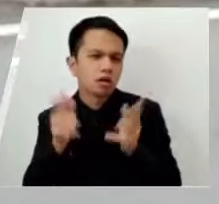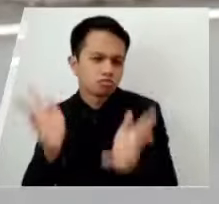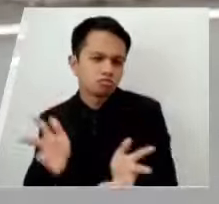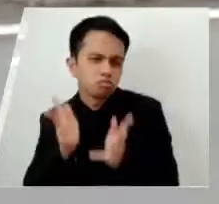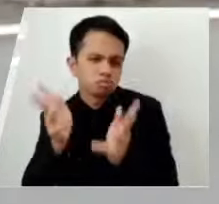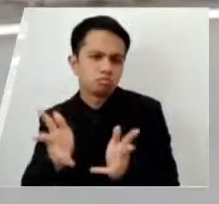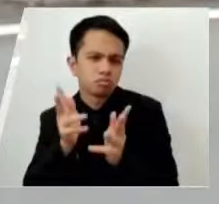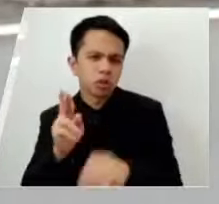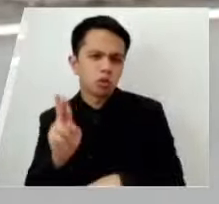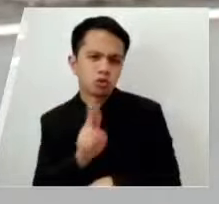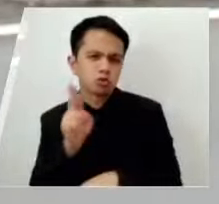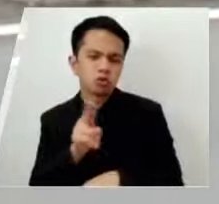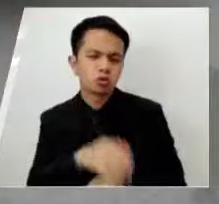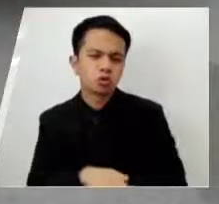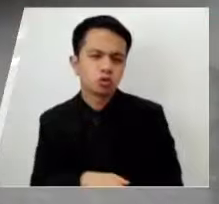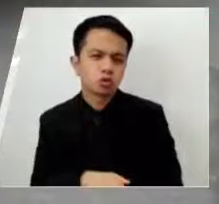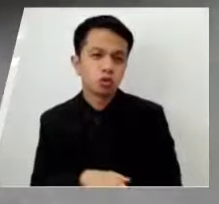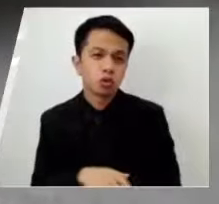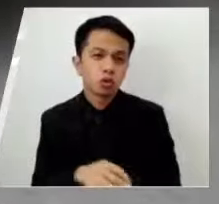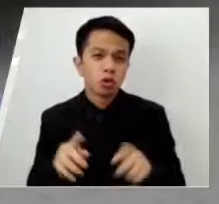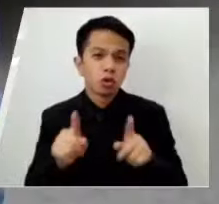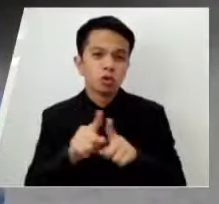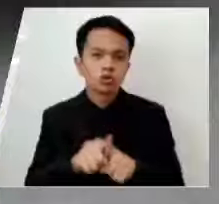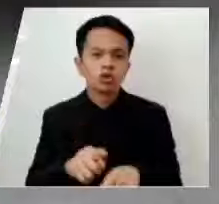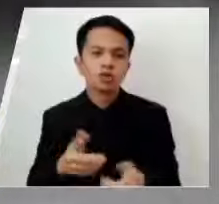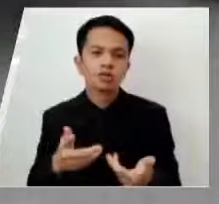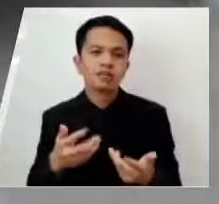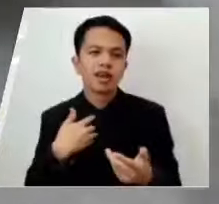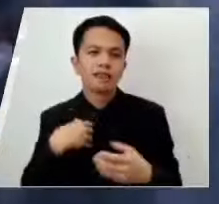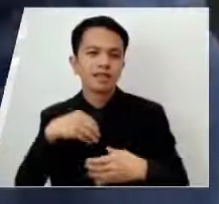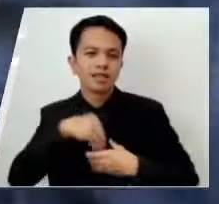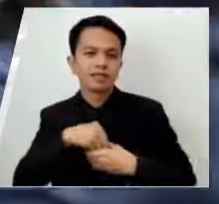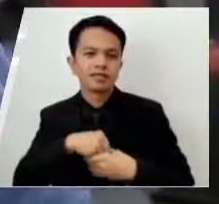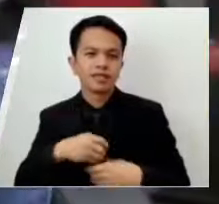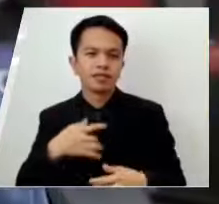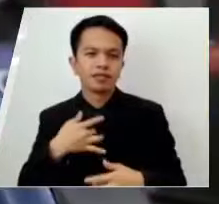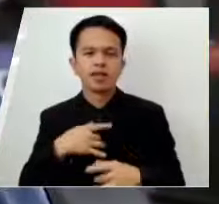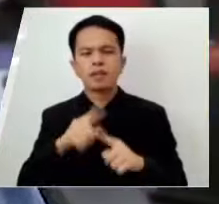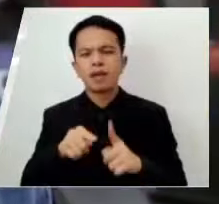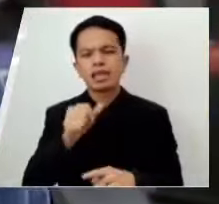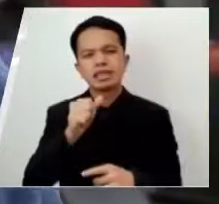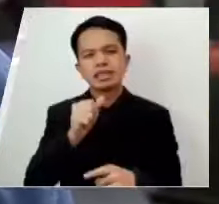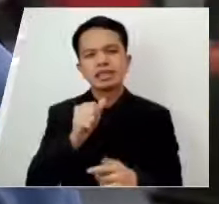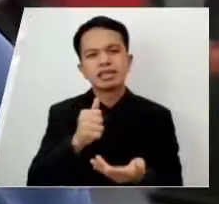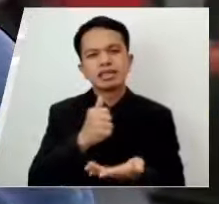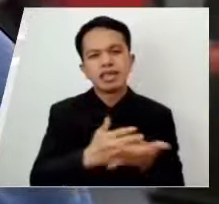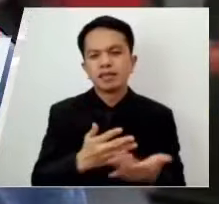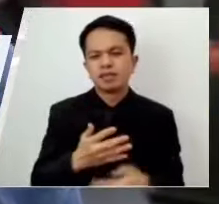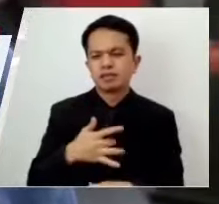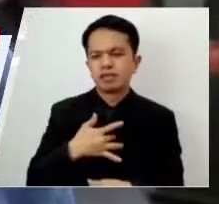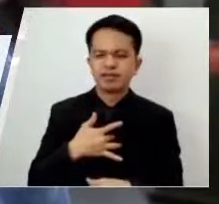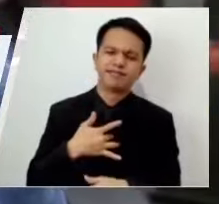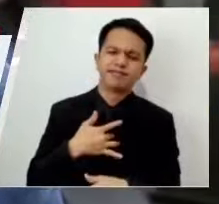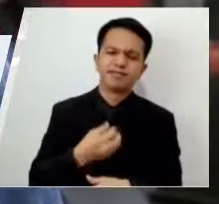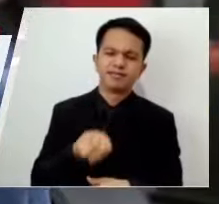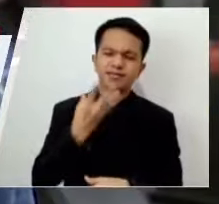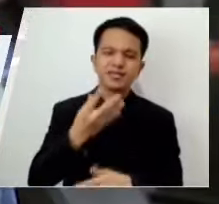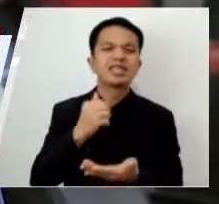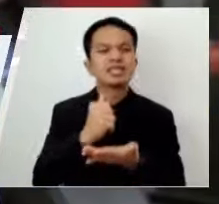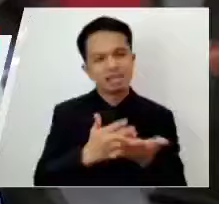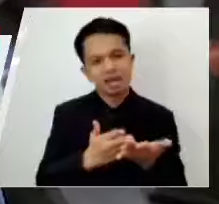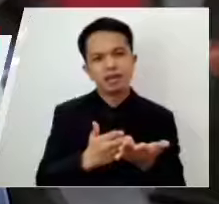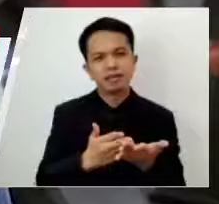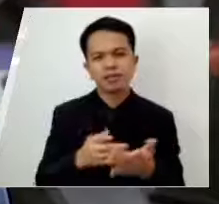pag mas nandun po yung feeling. Pero may mga hindi rin natutuwa. Parang napapangitan ako sa mga TikTok na yun. At sinasabi